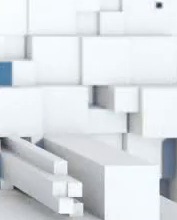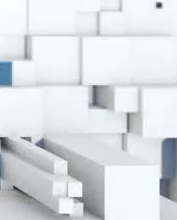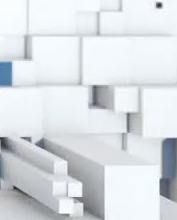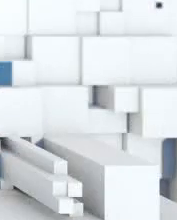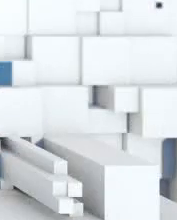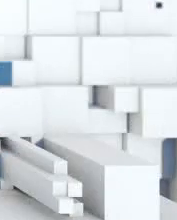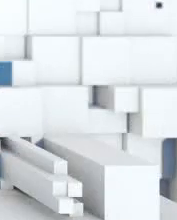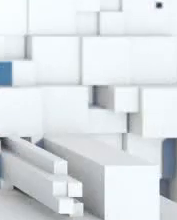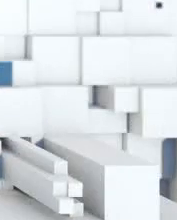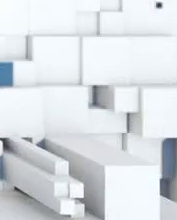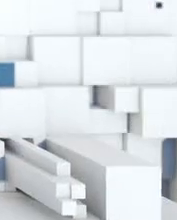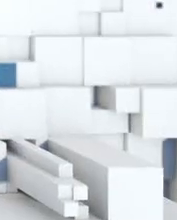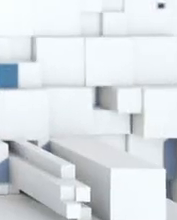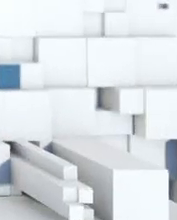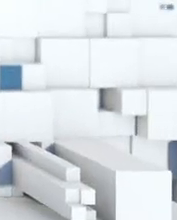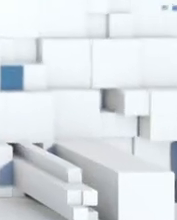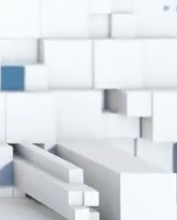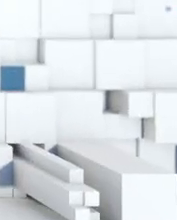저